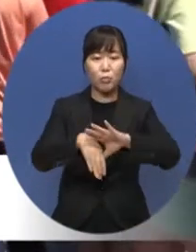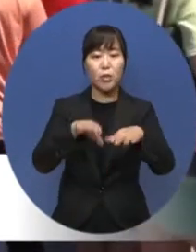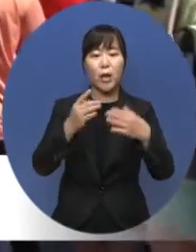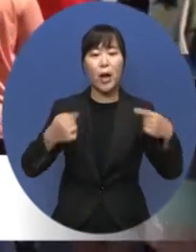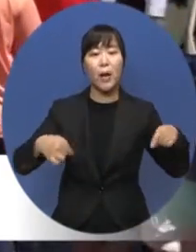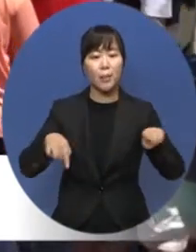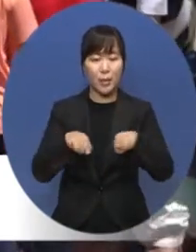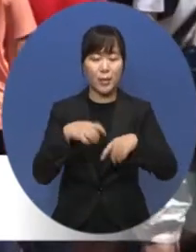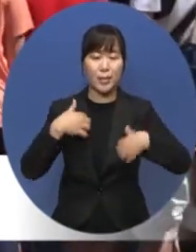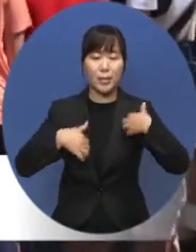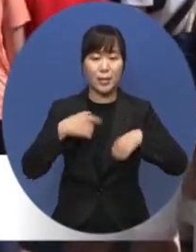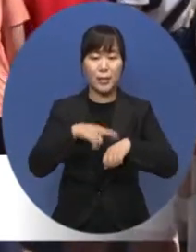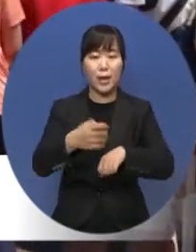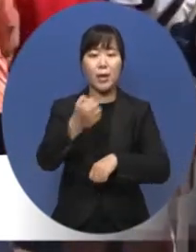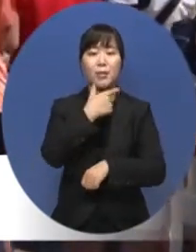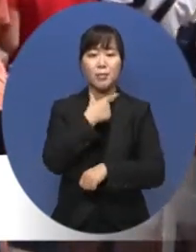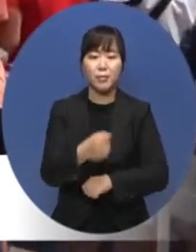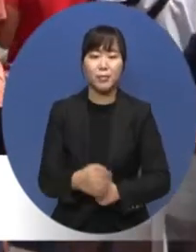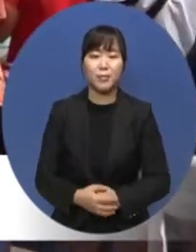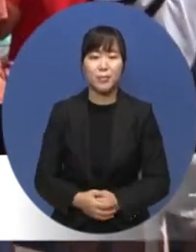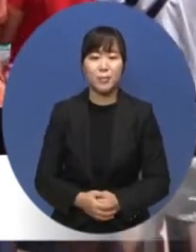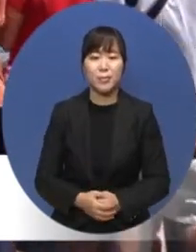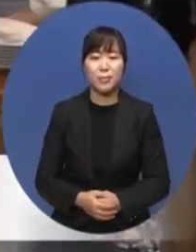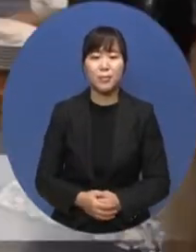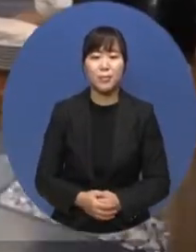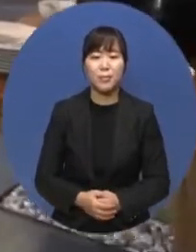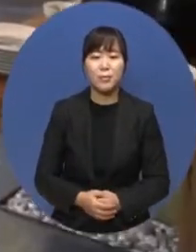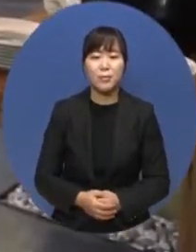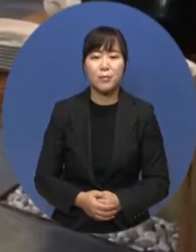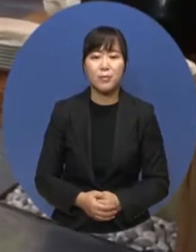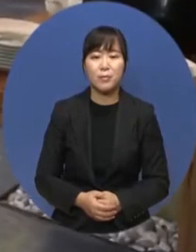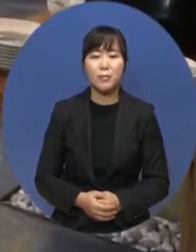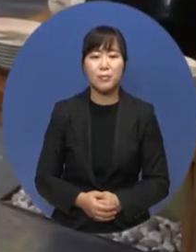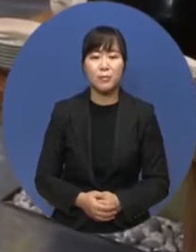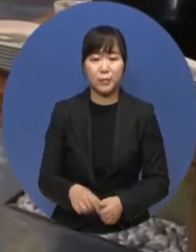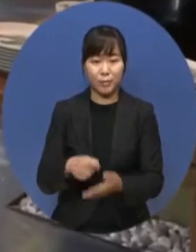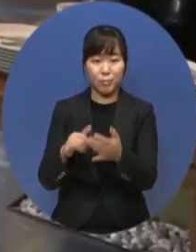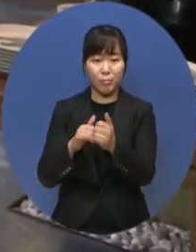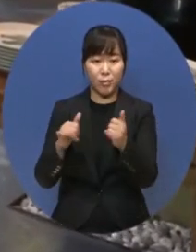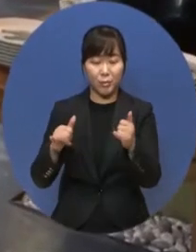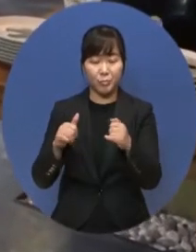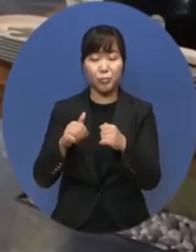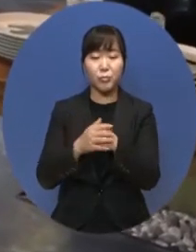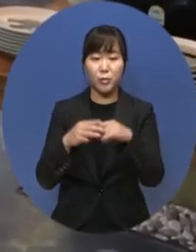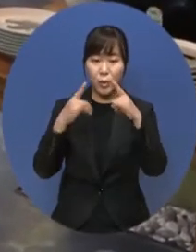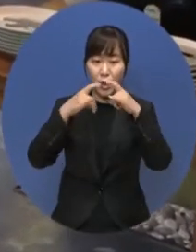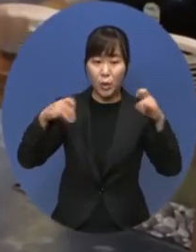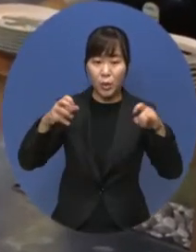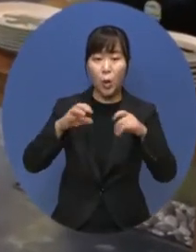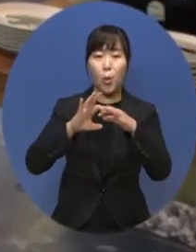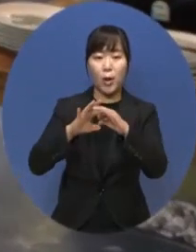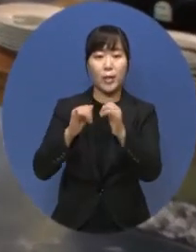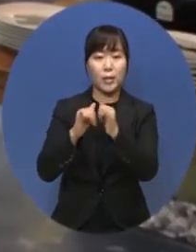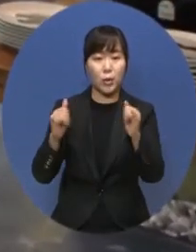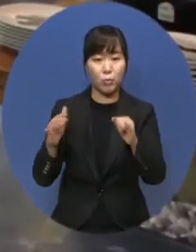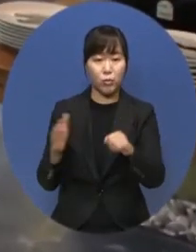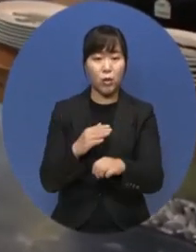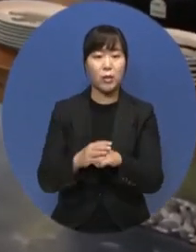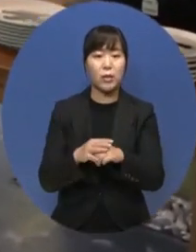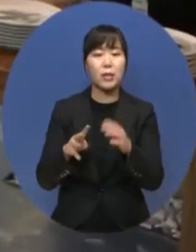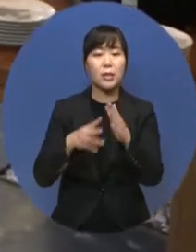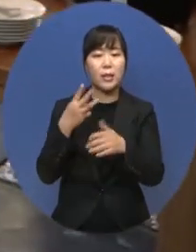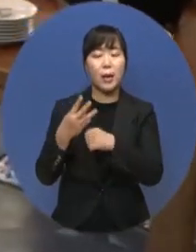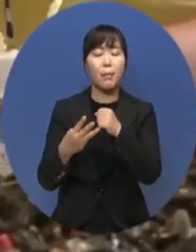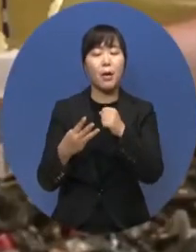함께 즐겼으면 하는 그런 바람을 가지고 있습니다. 외신 기자들은 고려궁 호텔 관계자로부터 3억 년